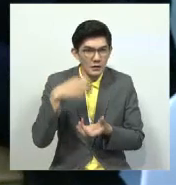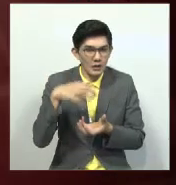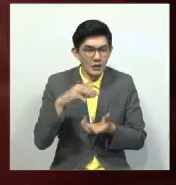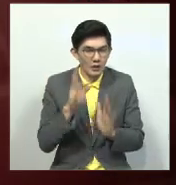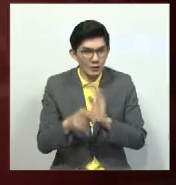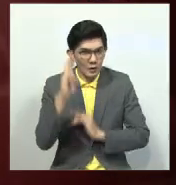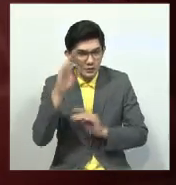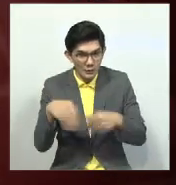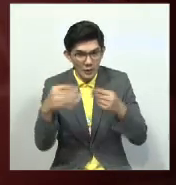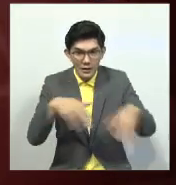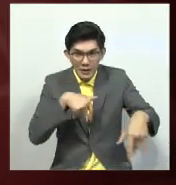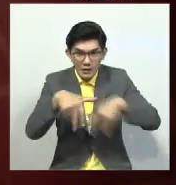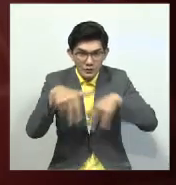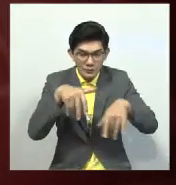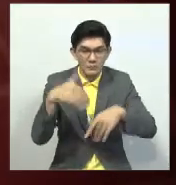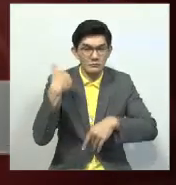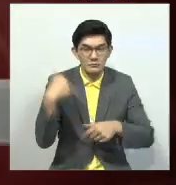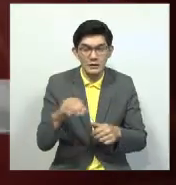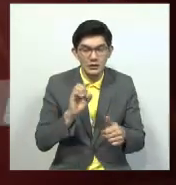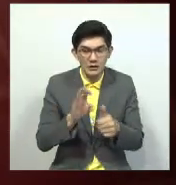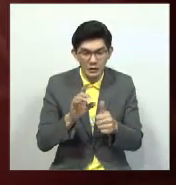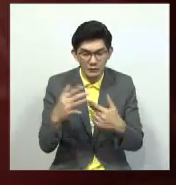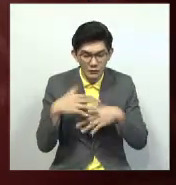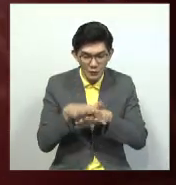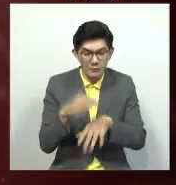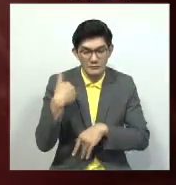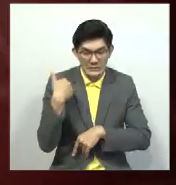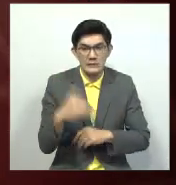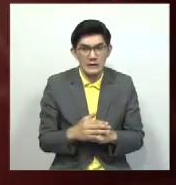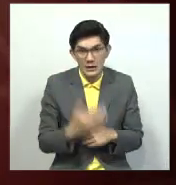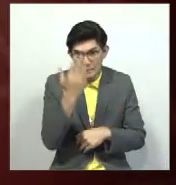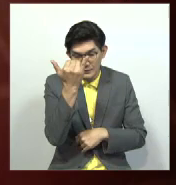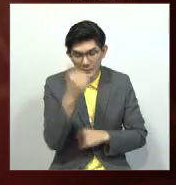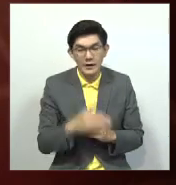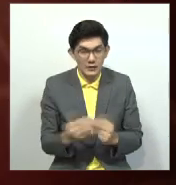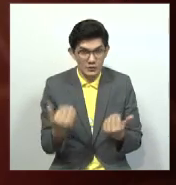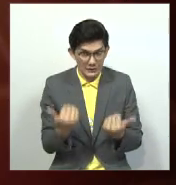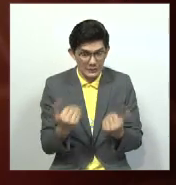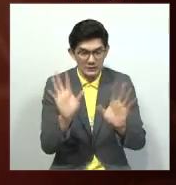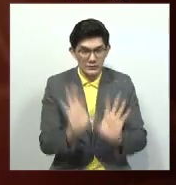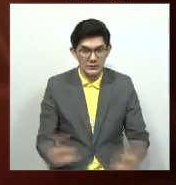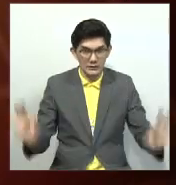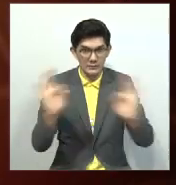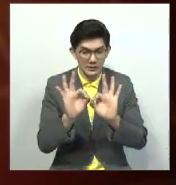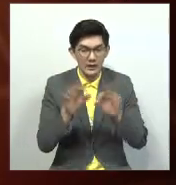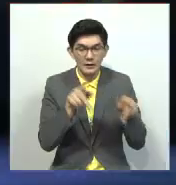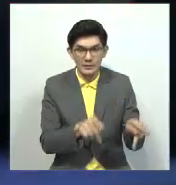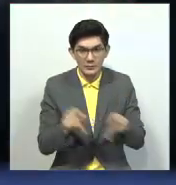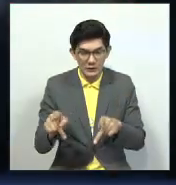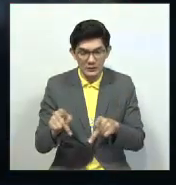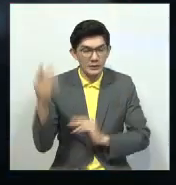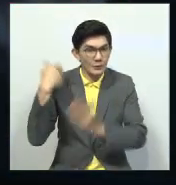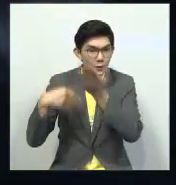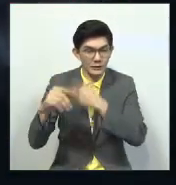ให้ความรู้แก่ประชาชนสอดแทรกไปในการบรรยายเพราะถือว่าเป็นอีกหนึ่งครั้งสำคัญสำหรับพระราชพิธี